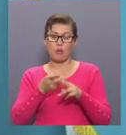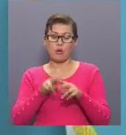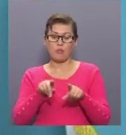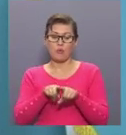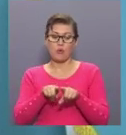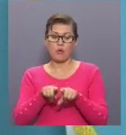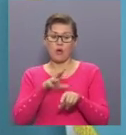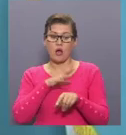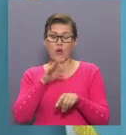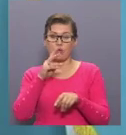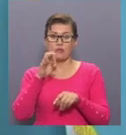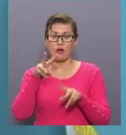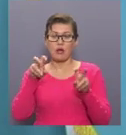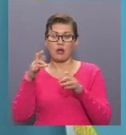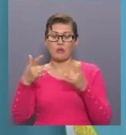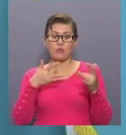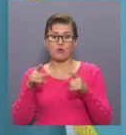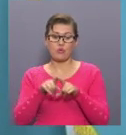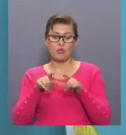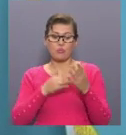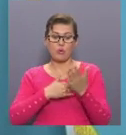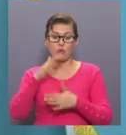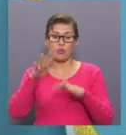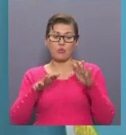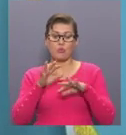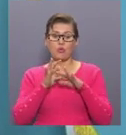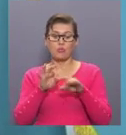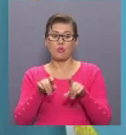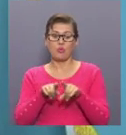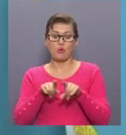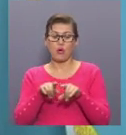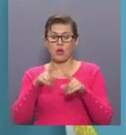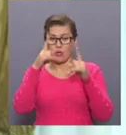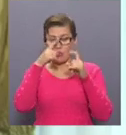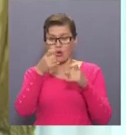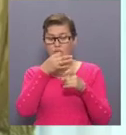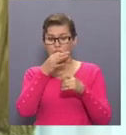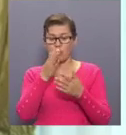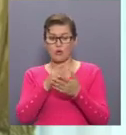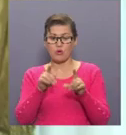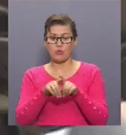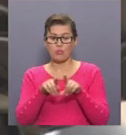кеші Мұхтар Әуезов атындағы театрда жоғары деңгейде өткенінен хабардар екенін айтты.